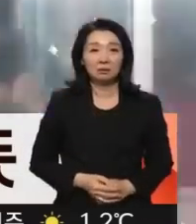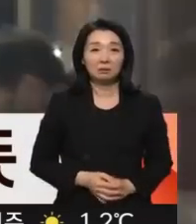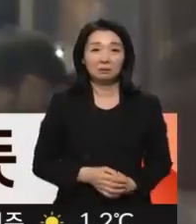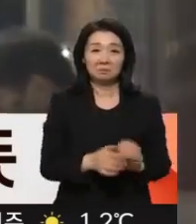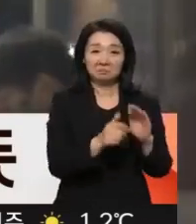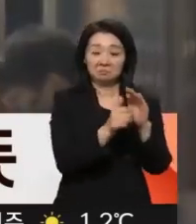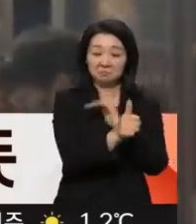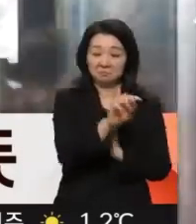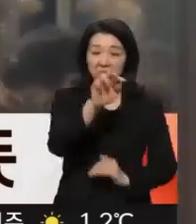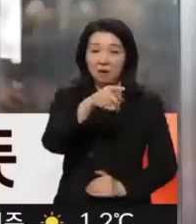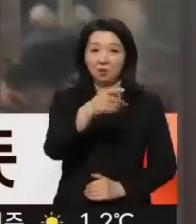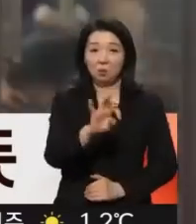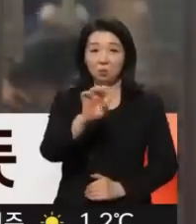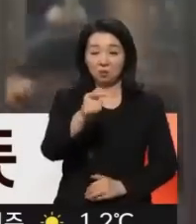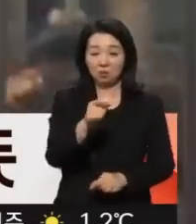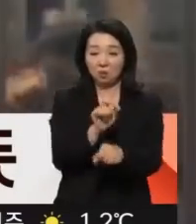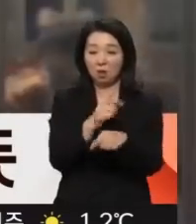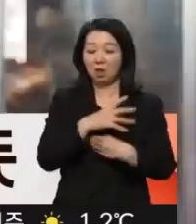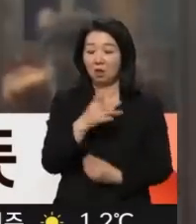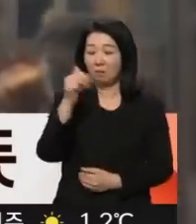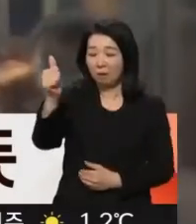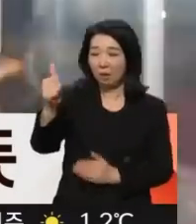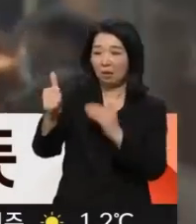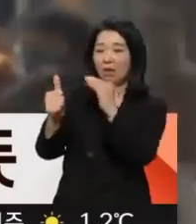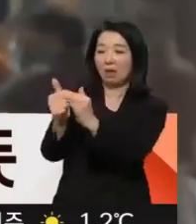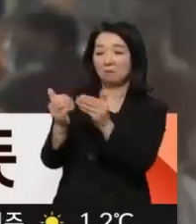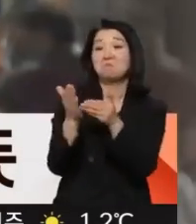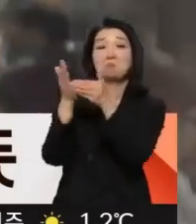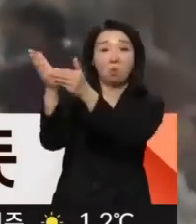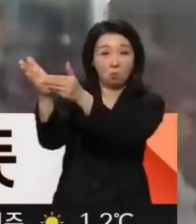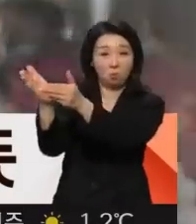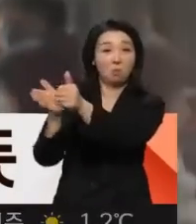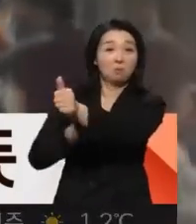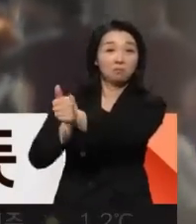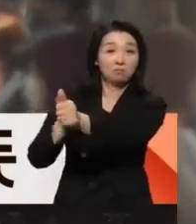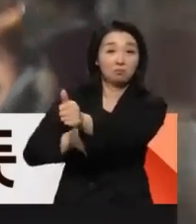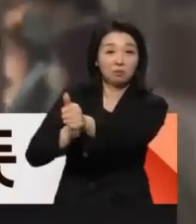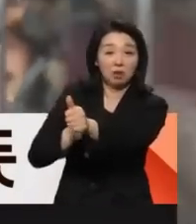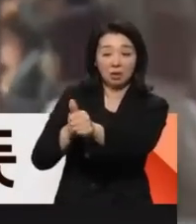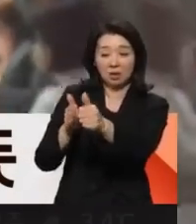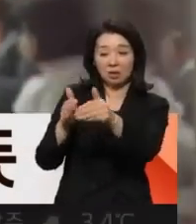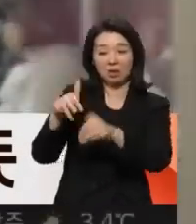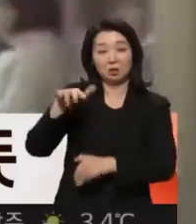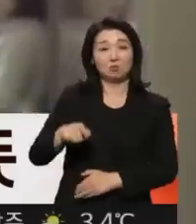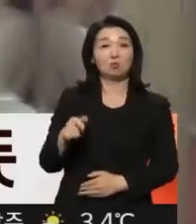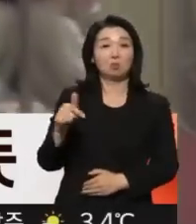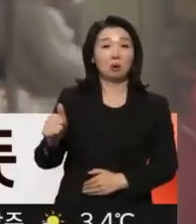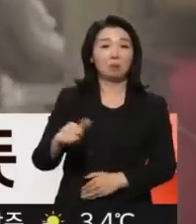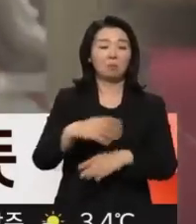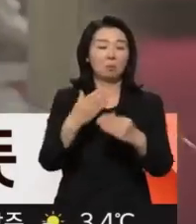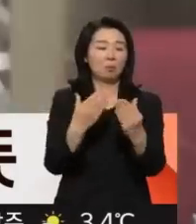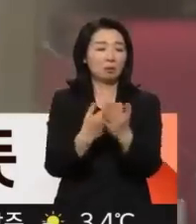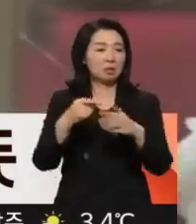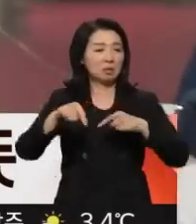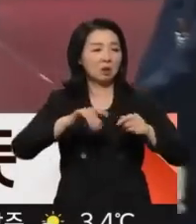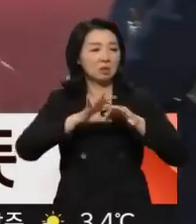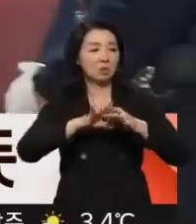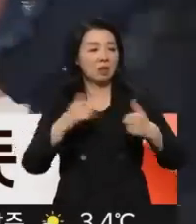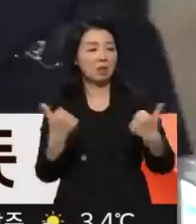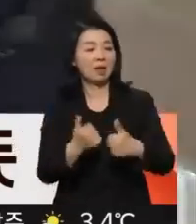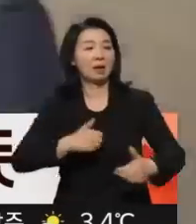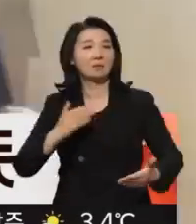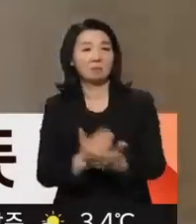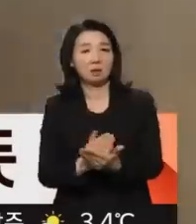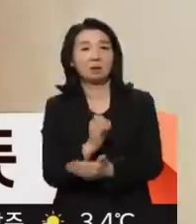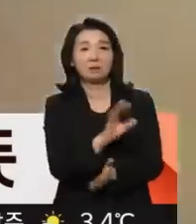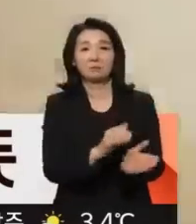이상민 장관 해임 건의안을 보고해달라고 요청했고 주호영 국민의힘 원내대표는 정쟁적 안건으로 본회의를 열어서는 안